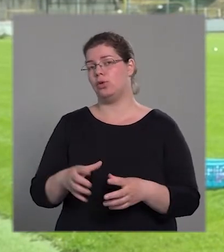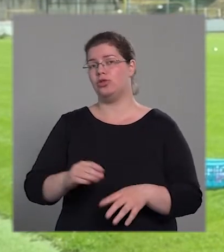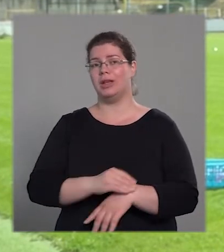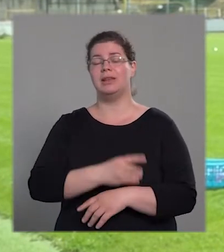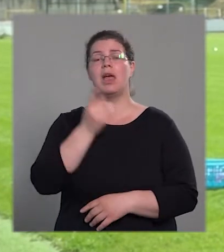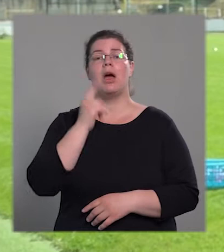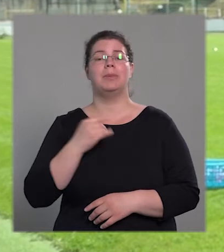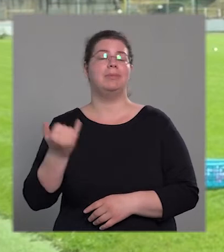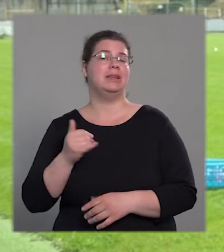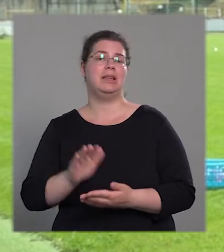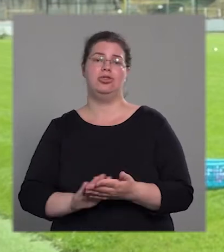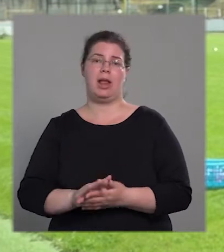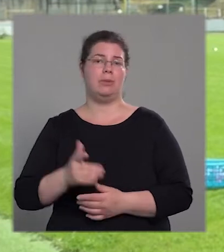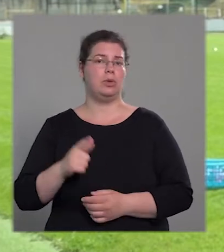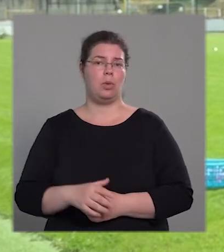is jellemző volt.